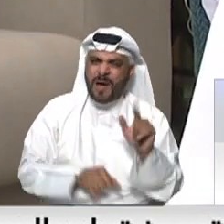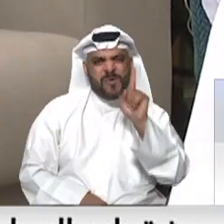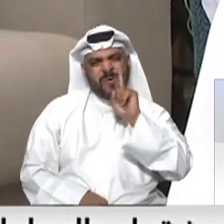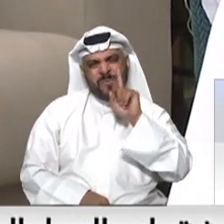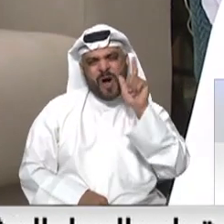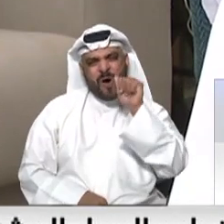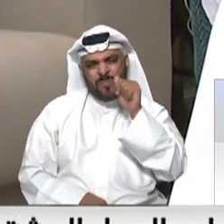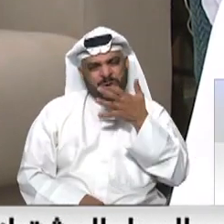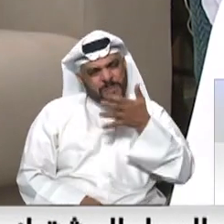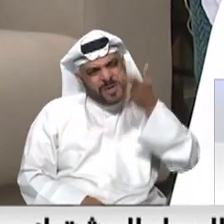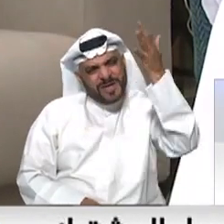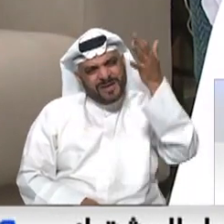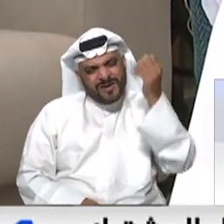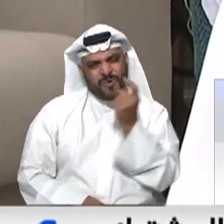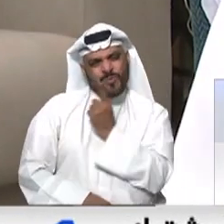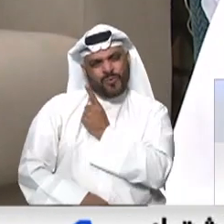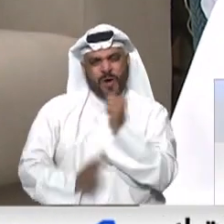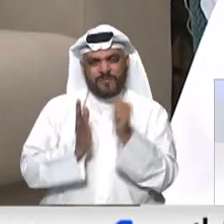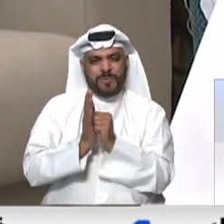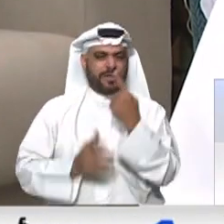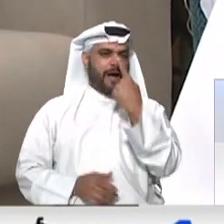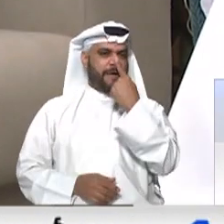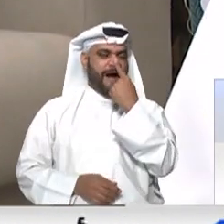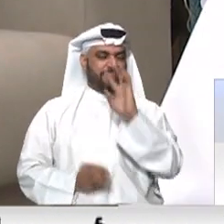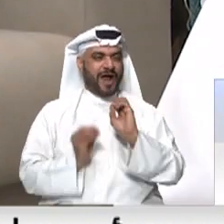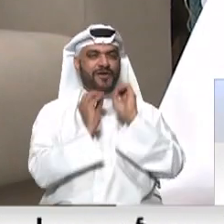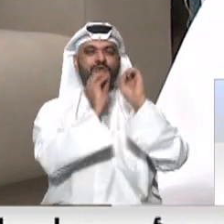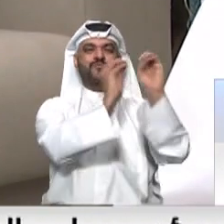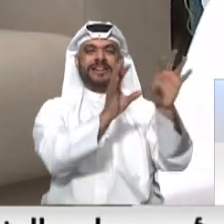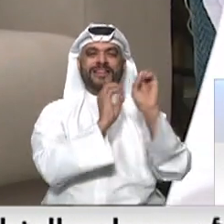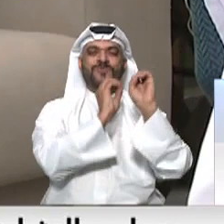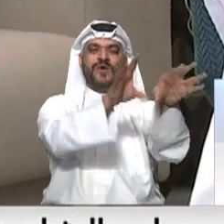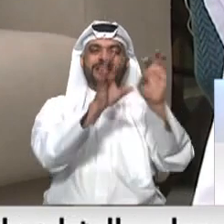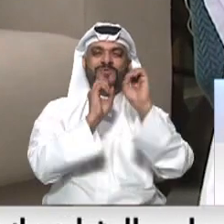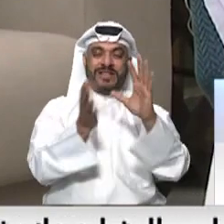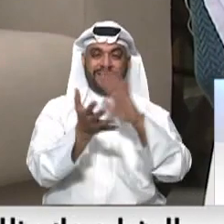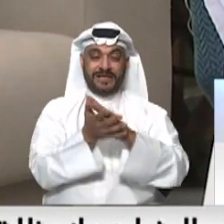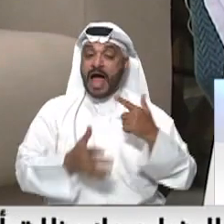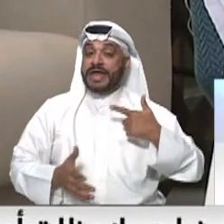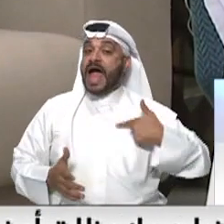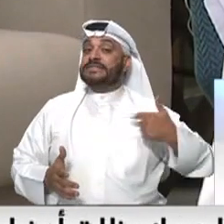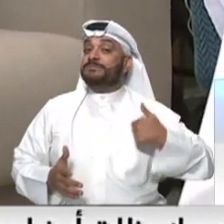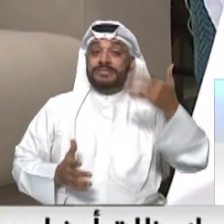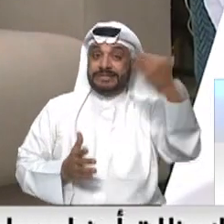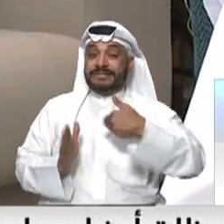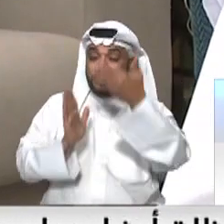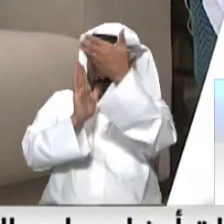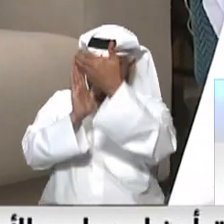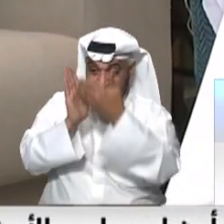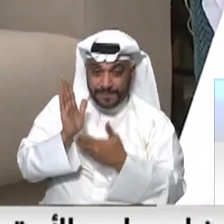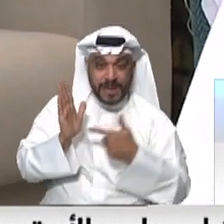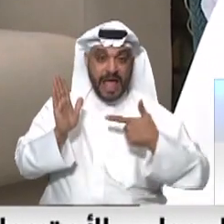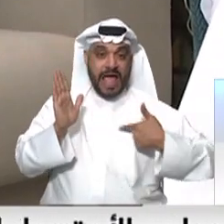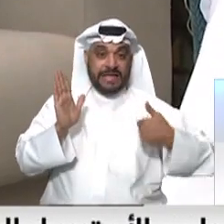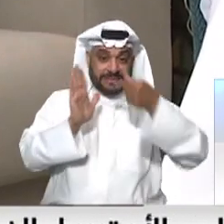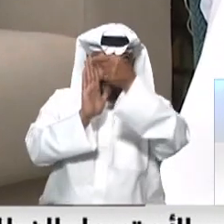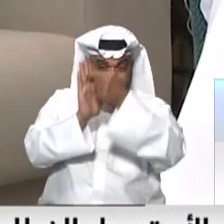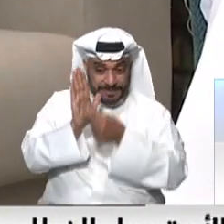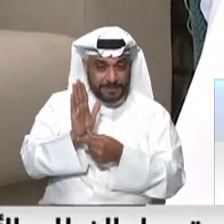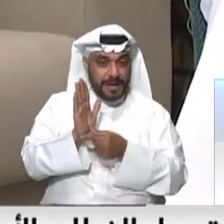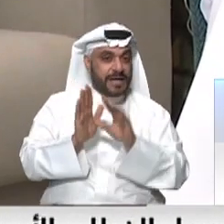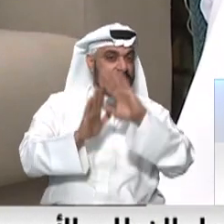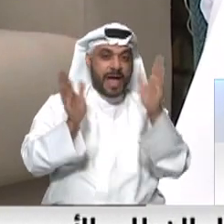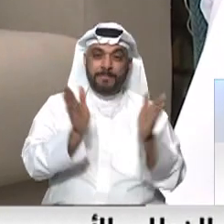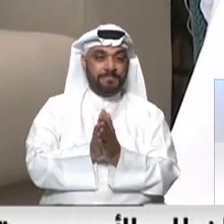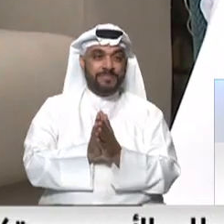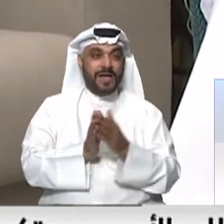في حريم بروحهم، في أهال بروحهم، ما عندهم أحد. فكنا ناخذ الأسامي من الكبار بالعمر، كل ساعة عمره